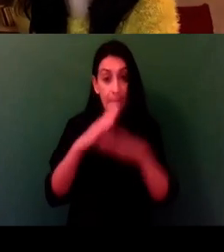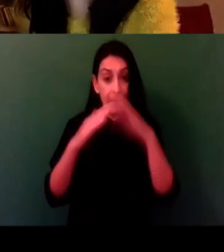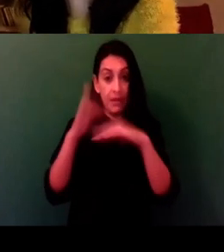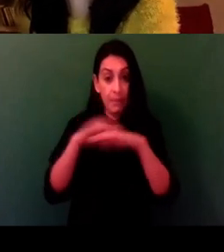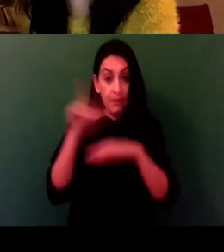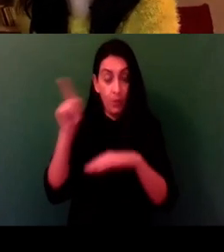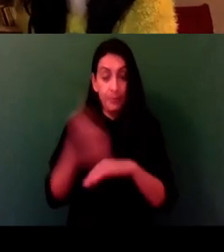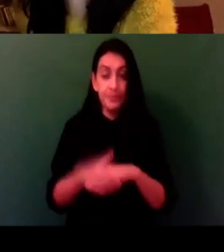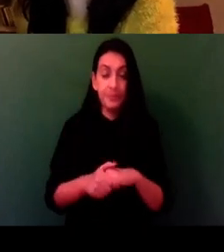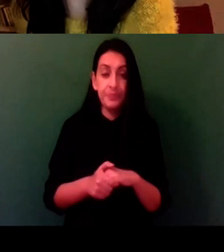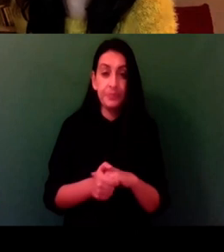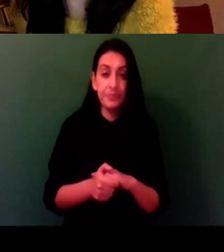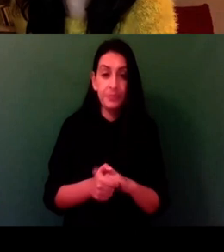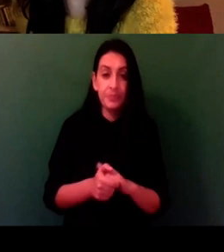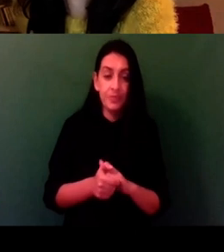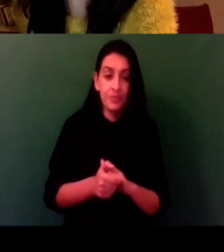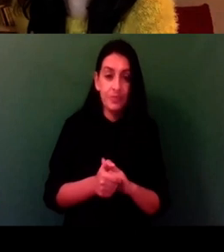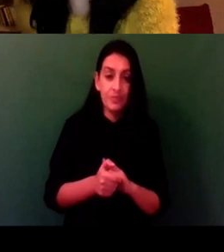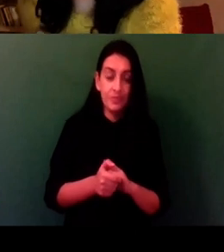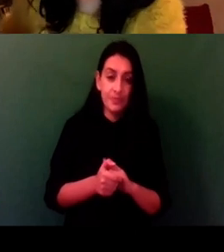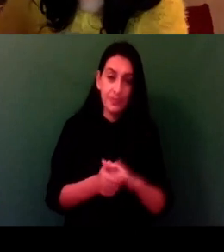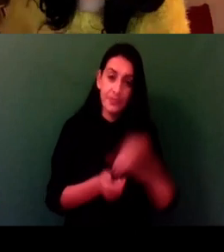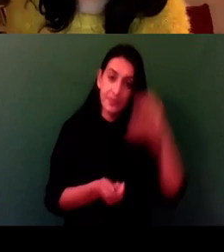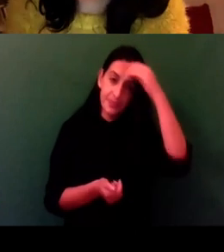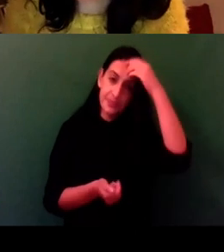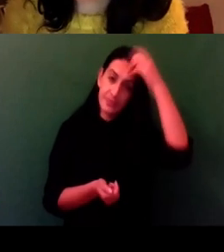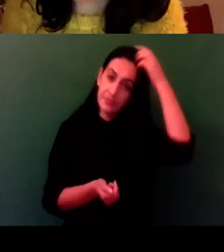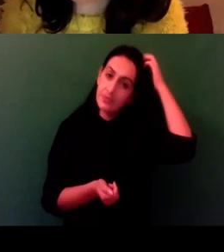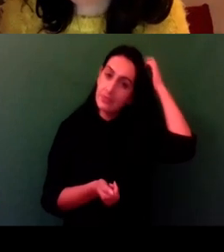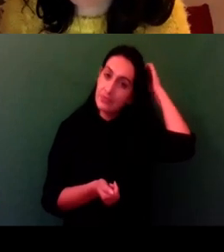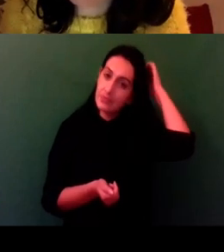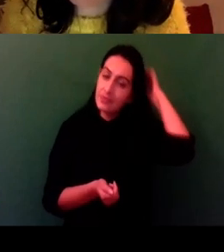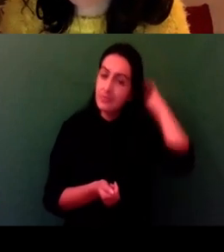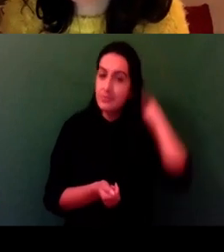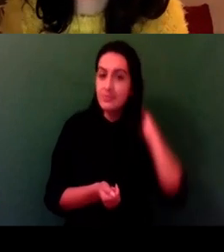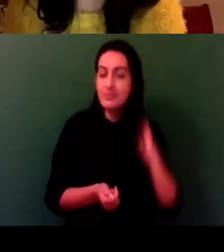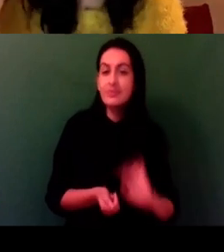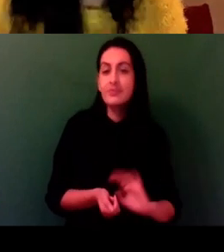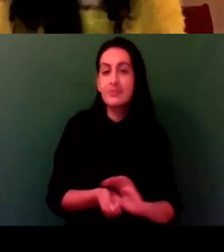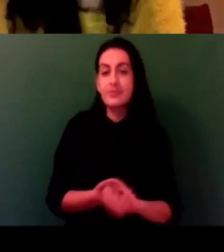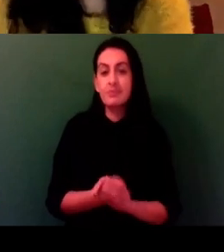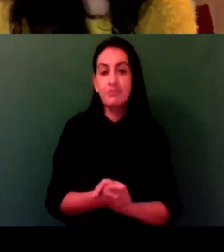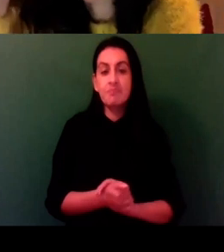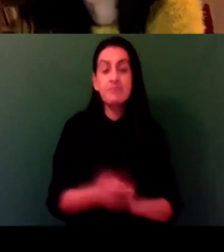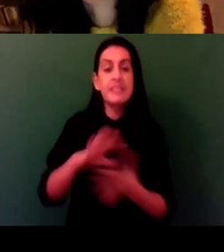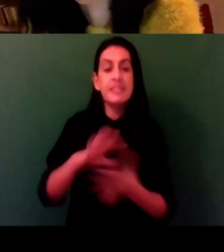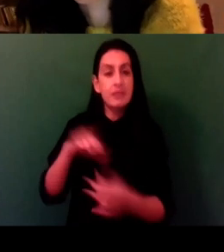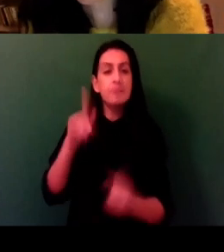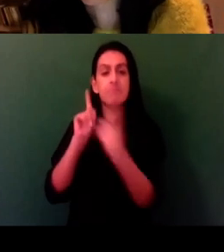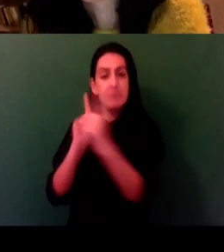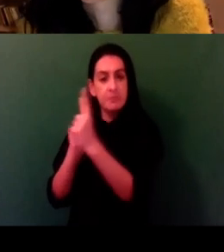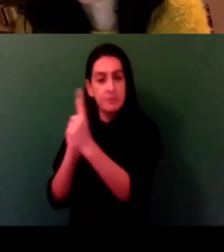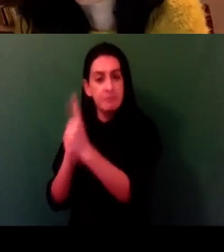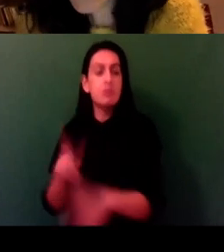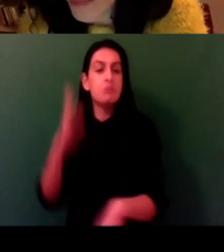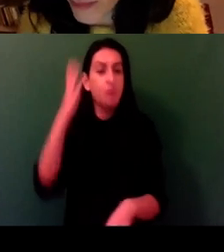deminki iletişimde geliyorum aslında. İnsanların birbirlerini anladıkları ve özellikle